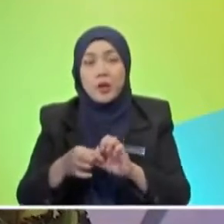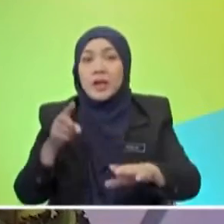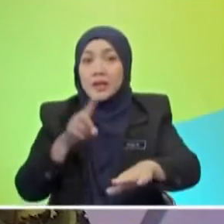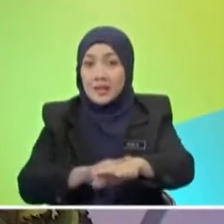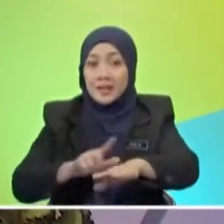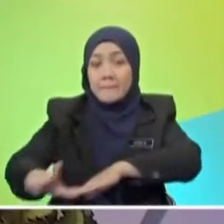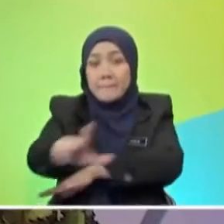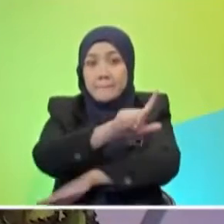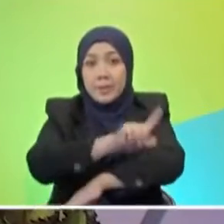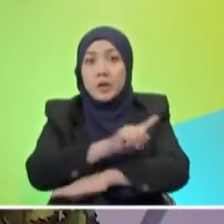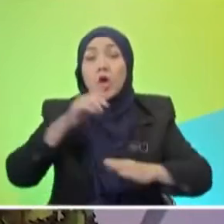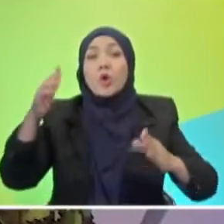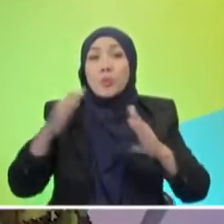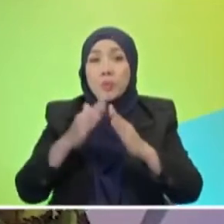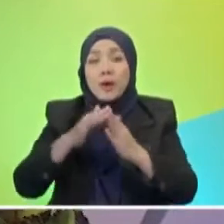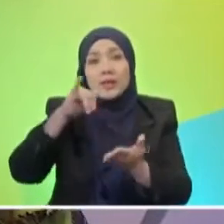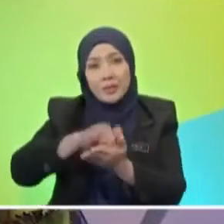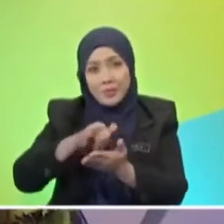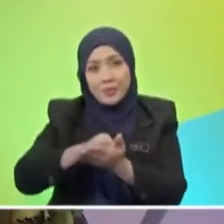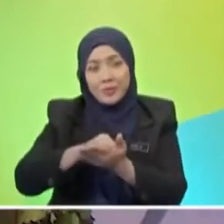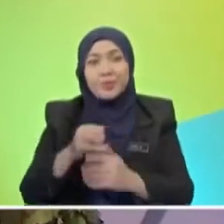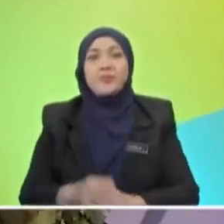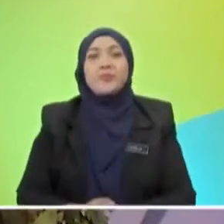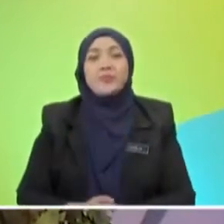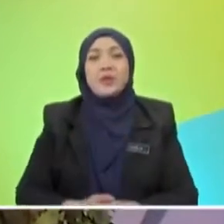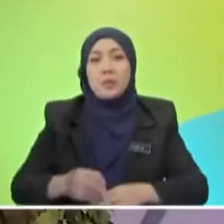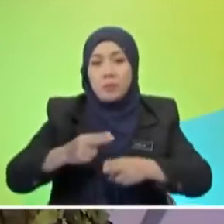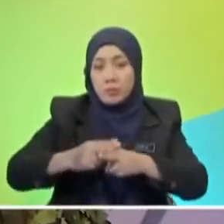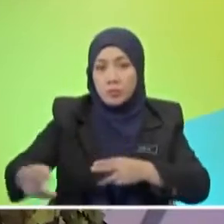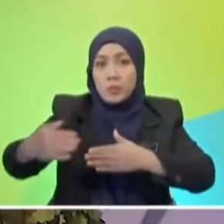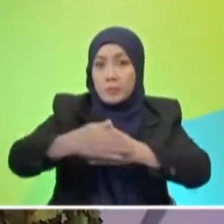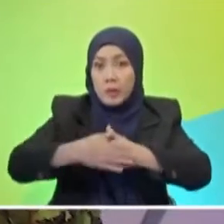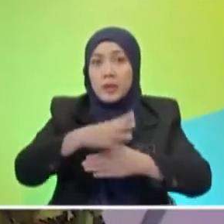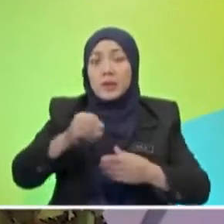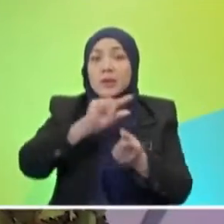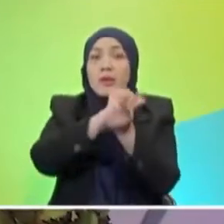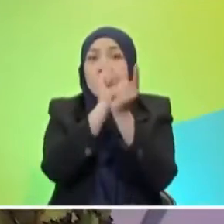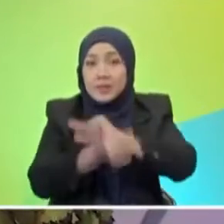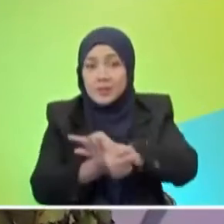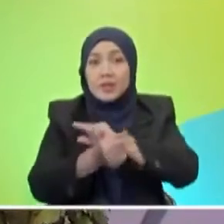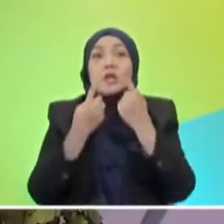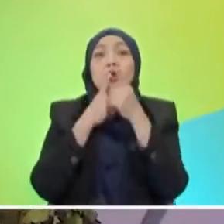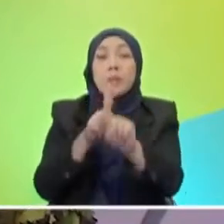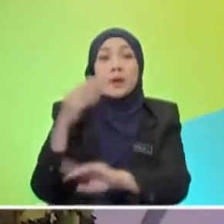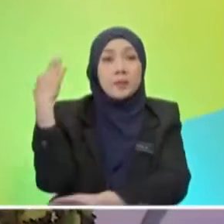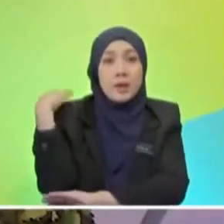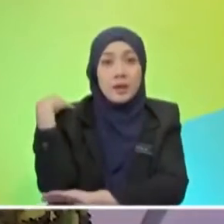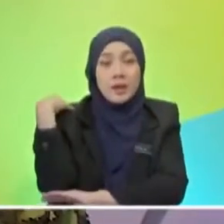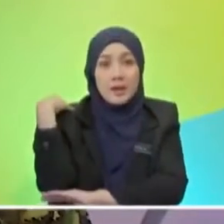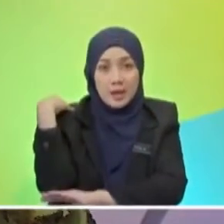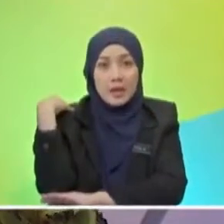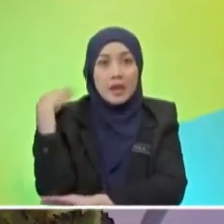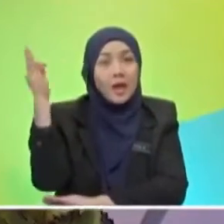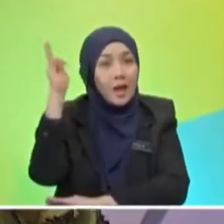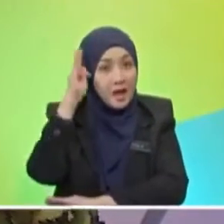di belakang, kemudian gantikan dengan jawapan saja di belakang. Hanif dan rakan-rakannya bergotong royong